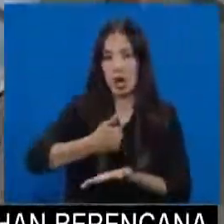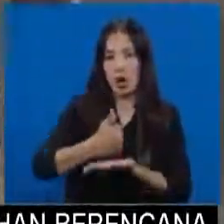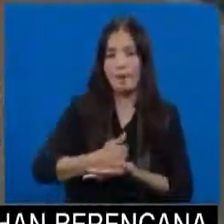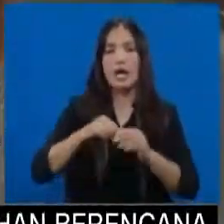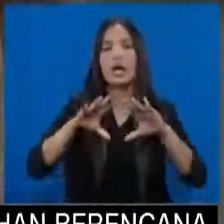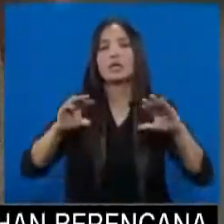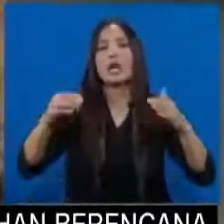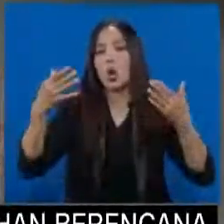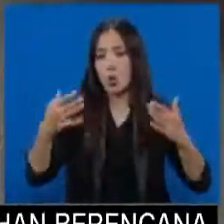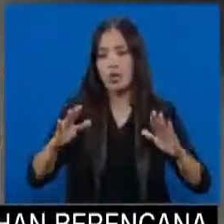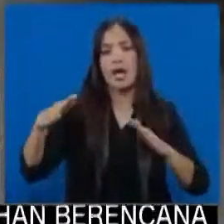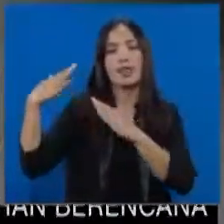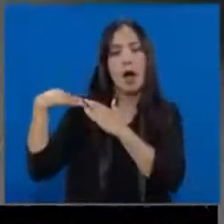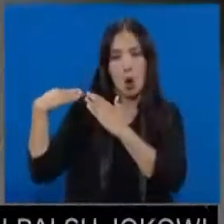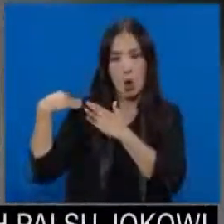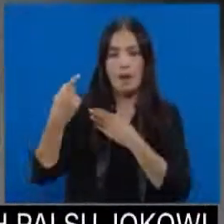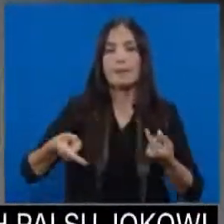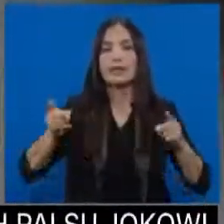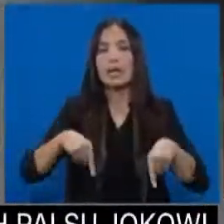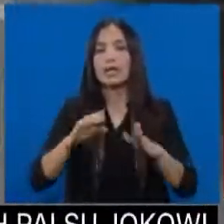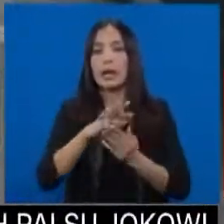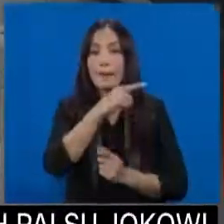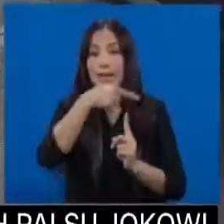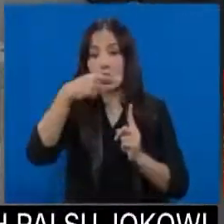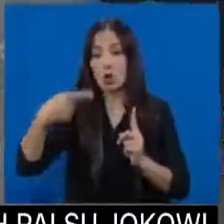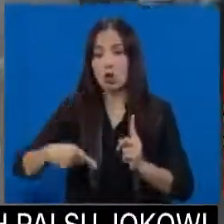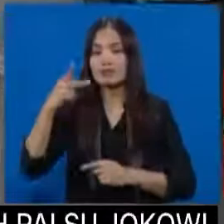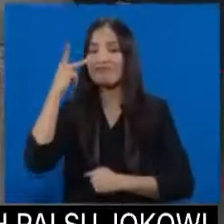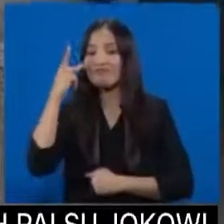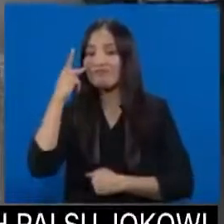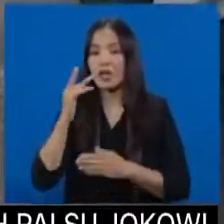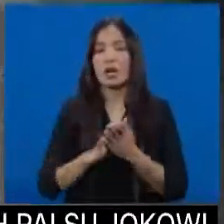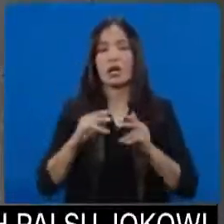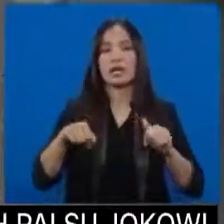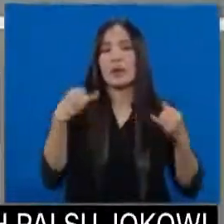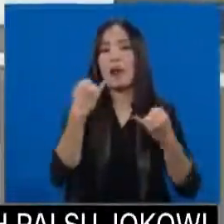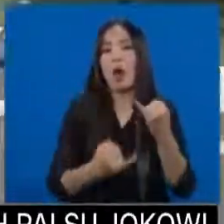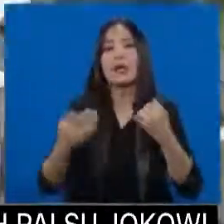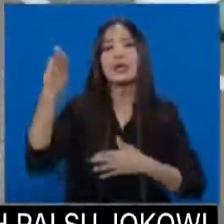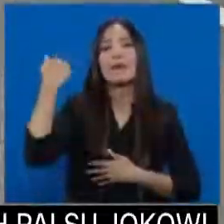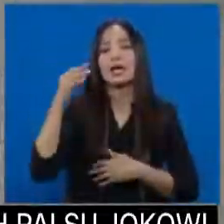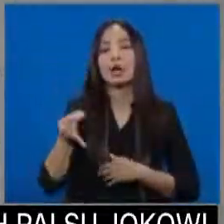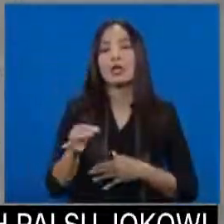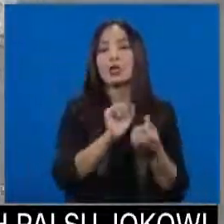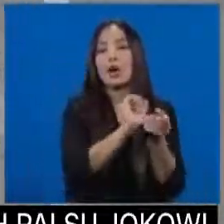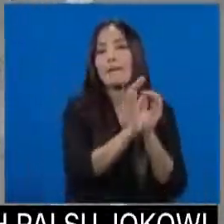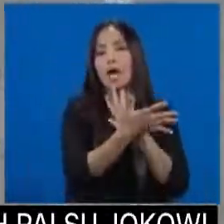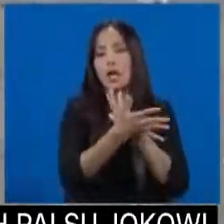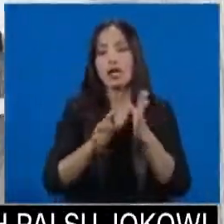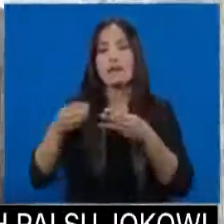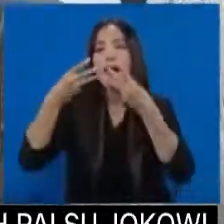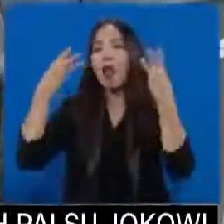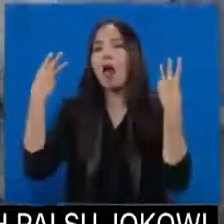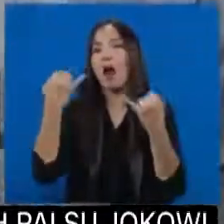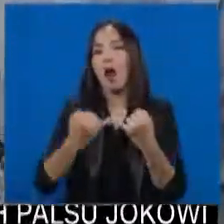pekerjaan yang telah ia emban sebagai petugas keamanan dalam pertandingan antara Arema FC melawan Persebaya Surabaya pada 1 Oktober lalu.